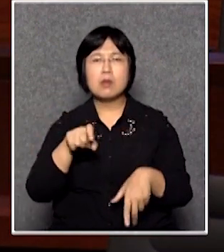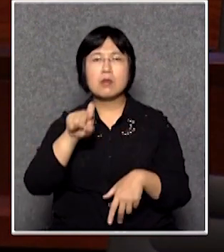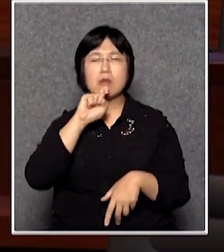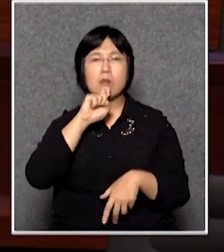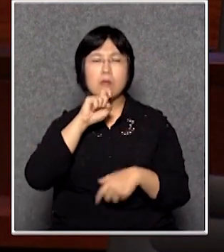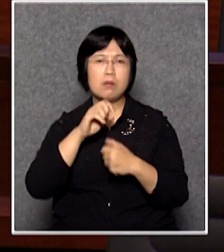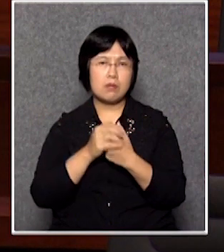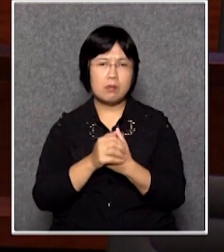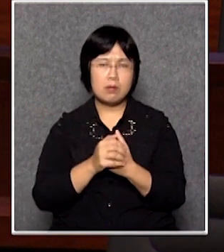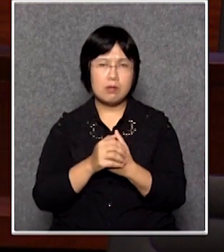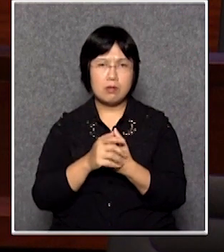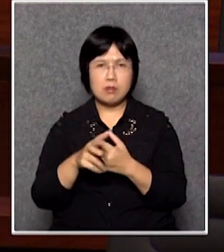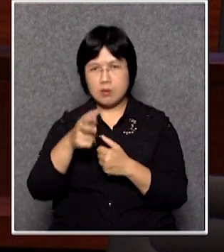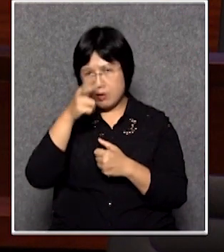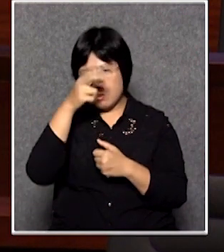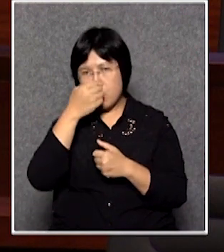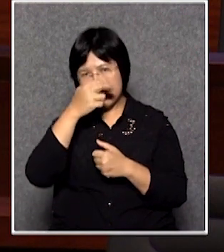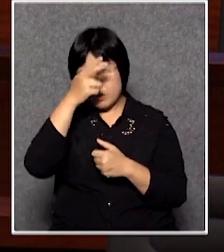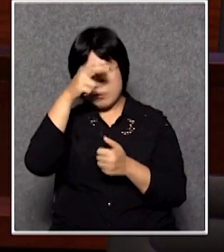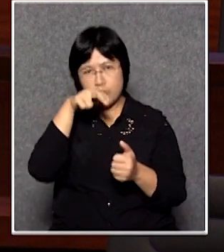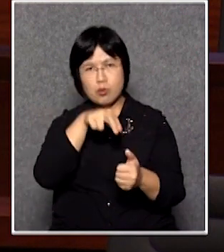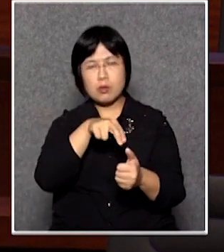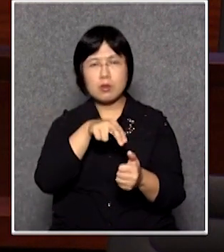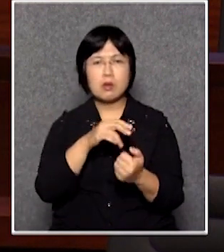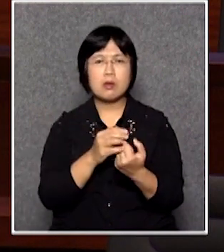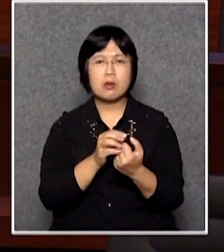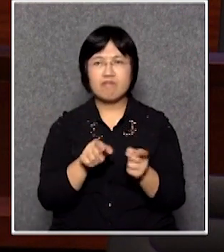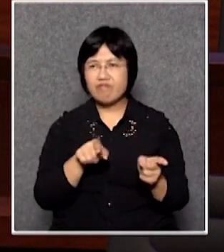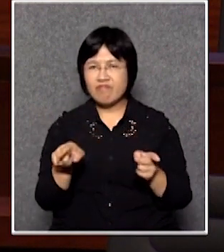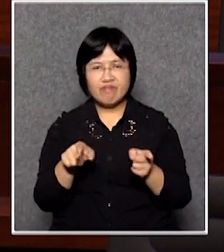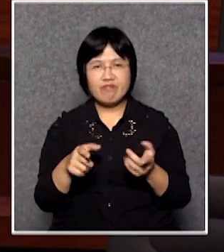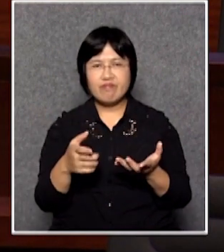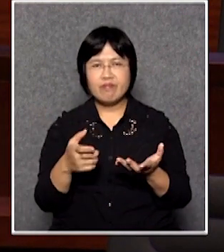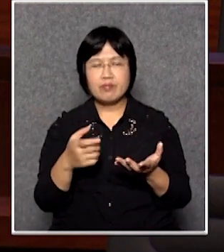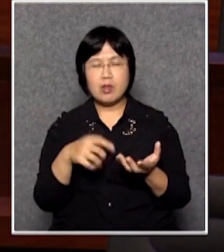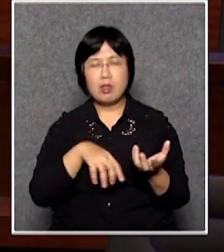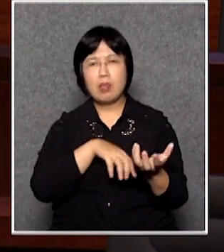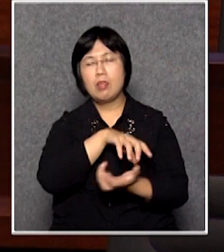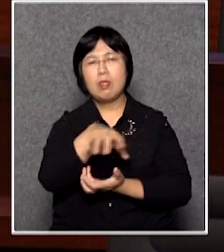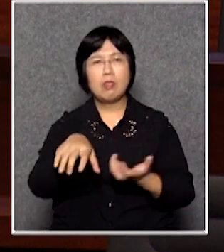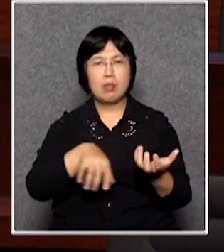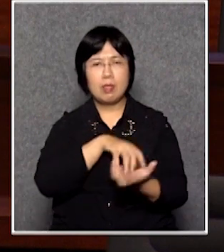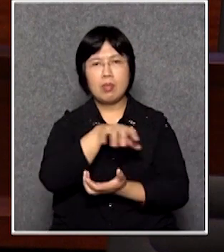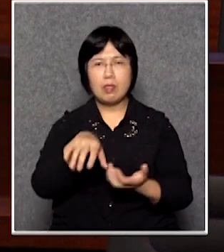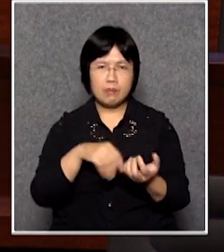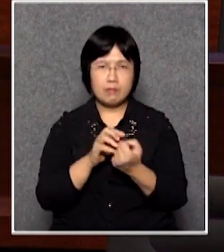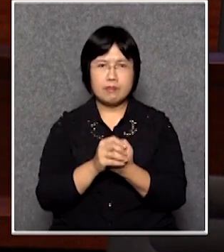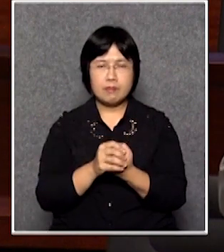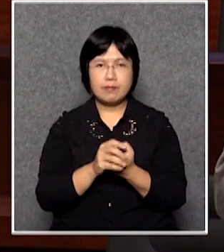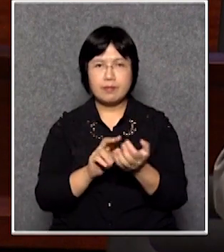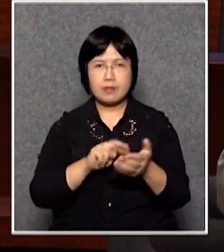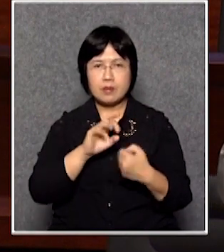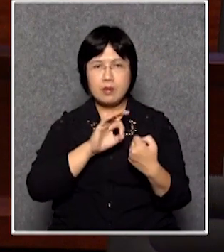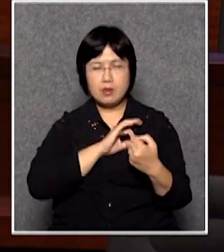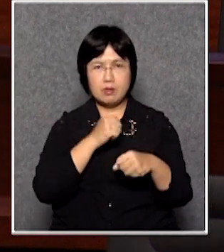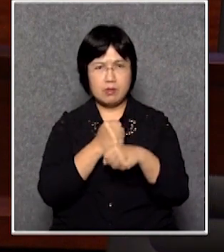現，令到特區政府的管治陷入混亂。立法會的職